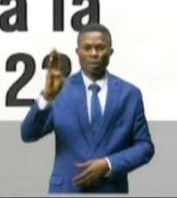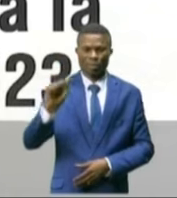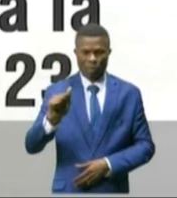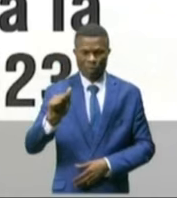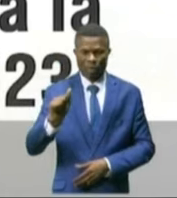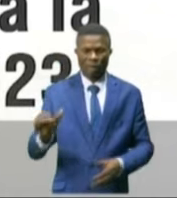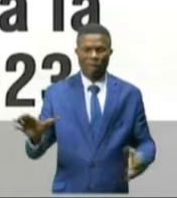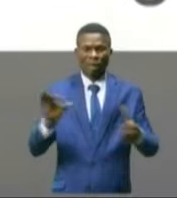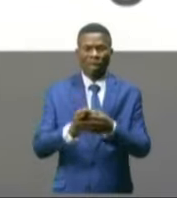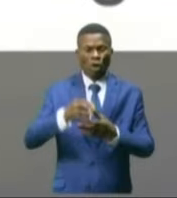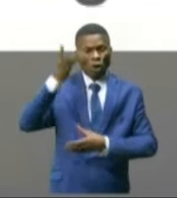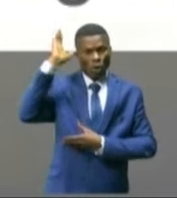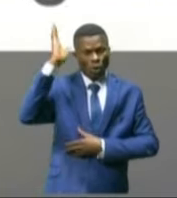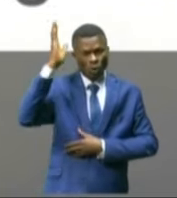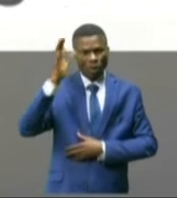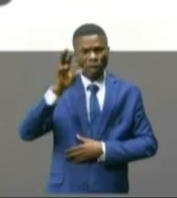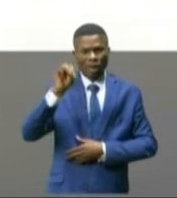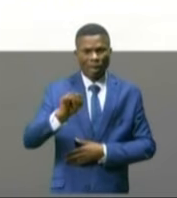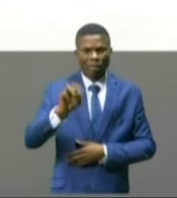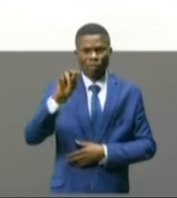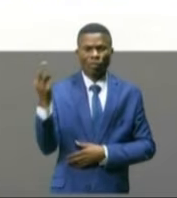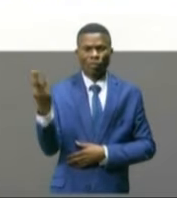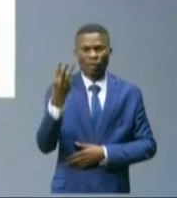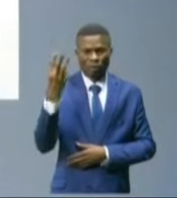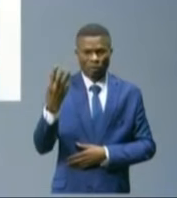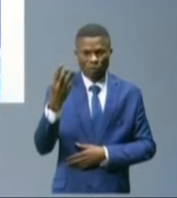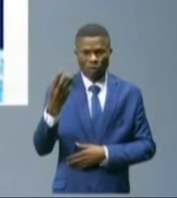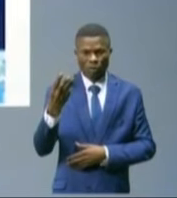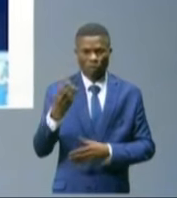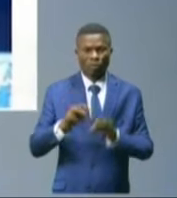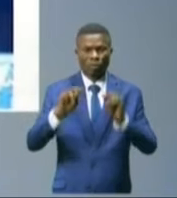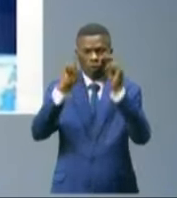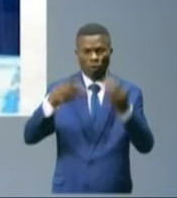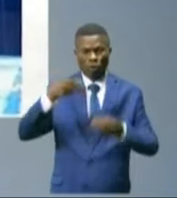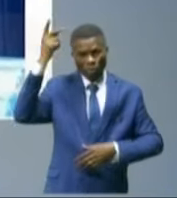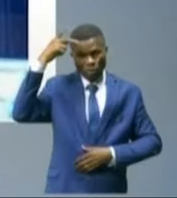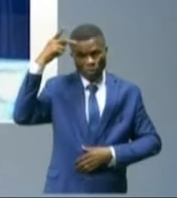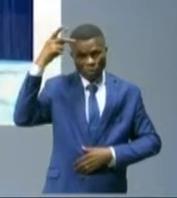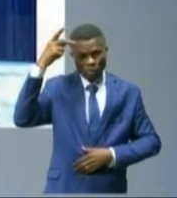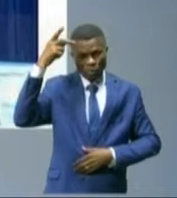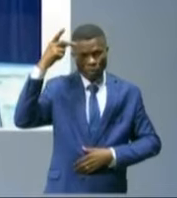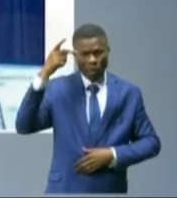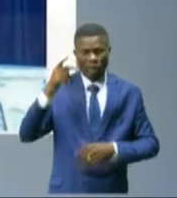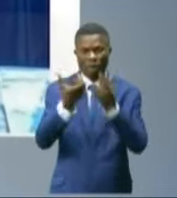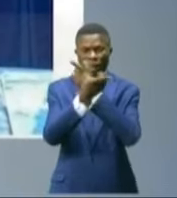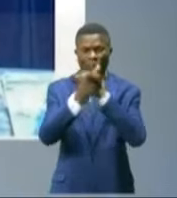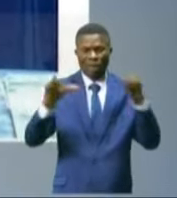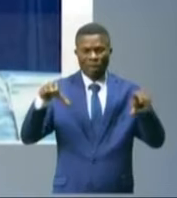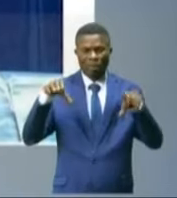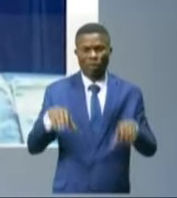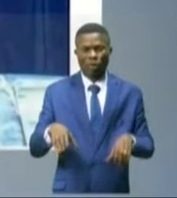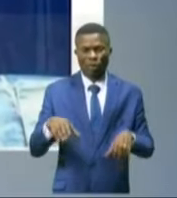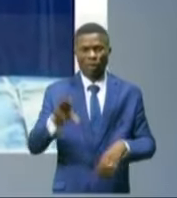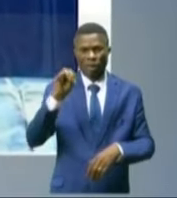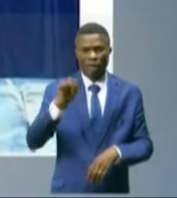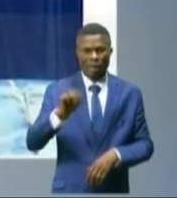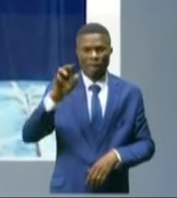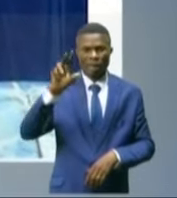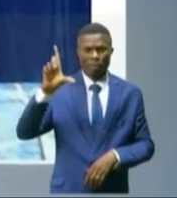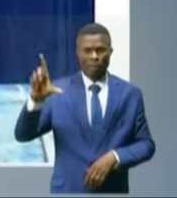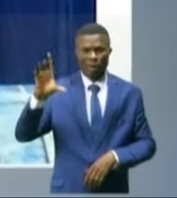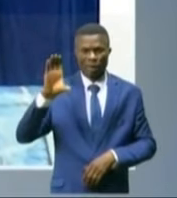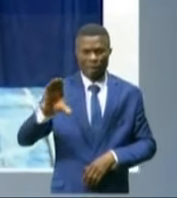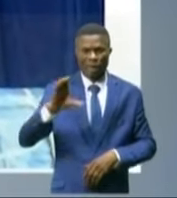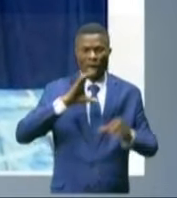l'AFC. M23, constate MediaCongo.net. Le parti politique Mouvement de Libération du Congo MLC a dans